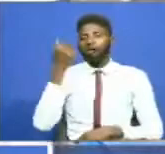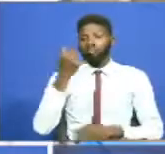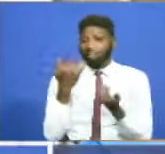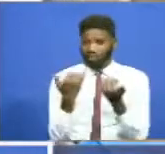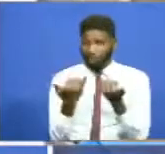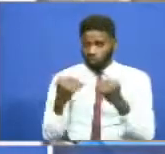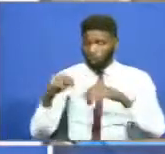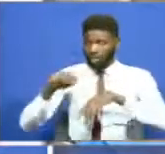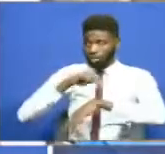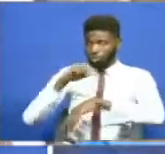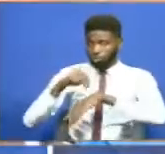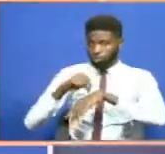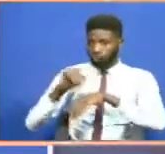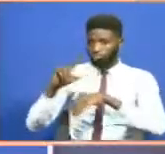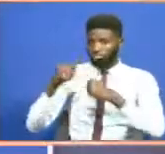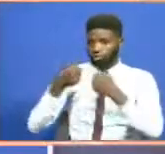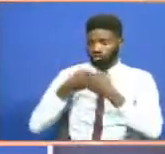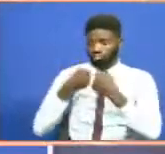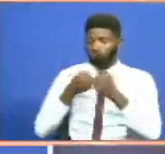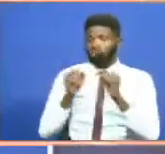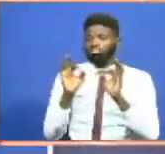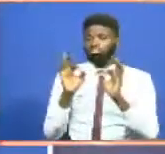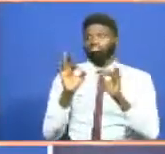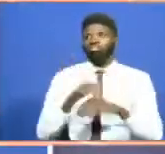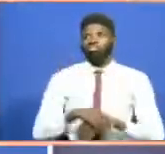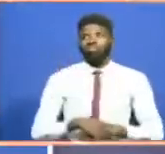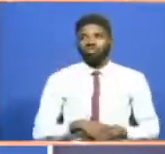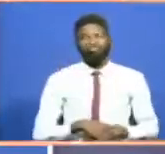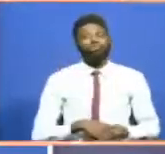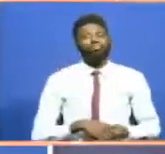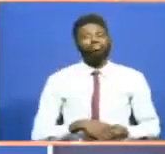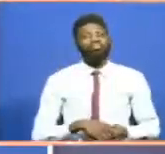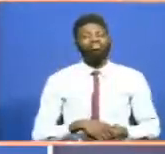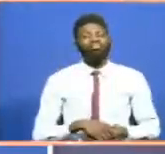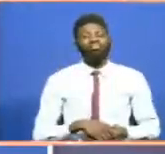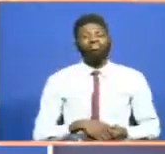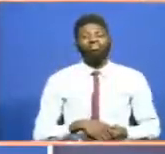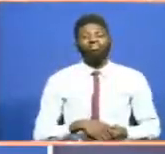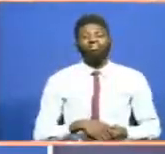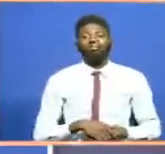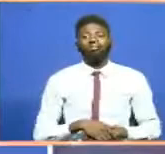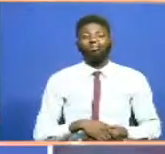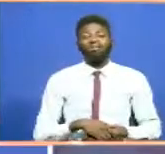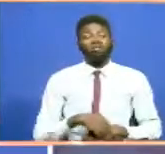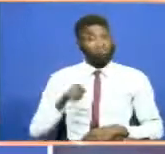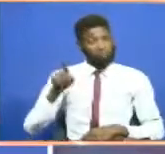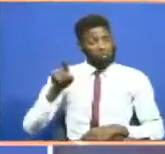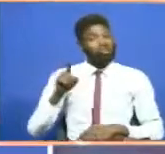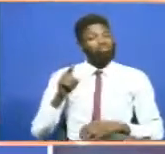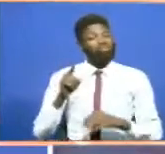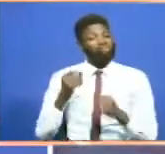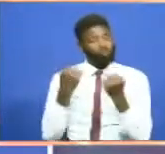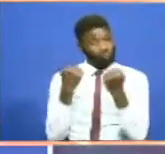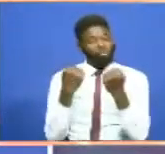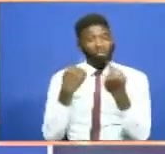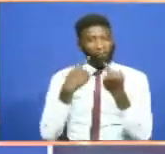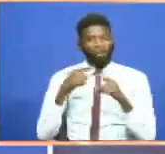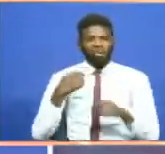lead. Yes. Yes, walipiga sana lakini hata mimi si kwa rahisi. Tunilijeanda vizuri